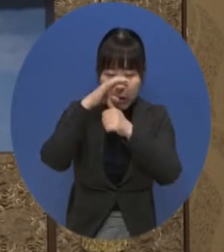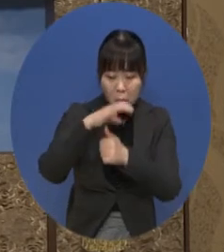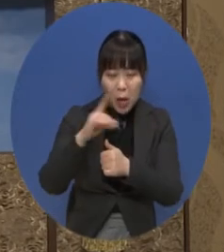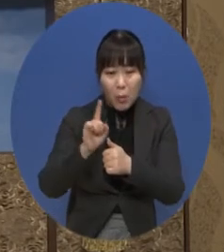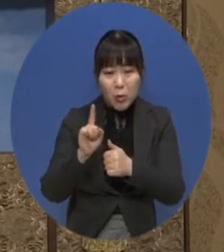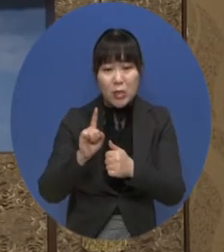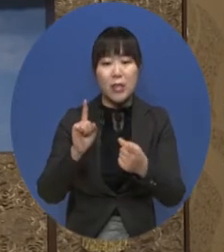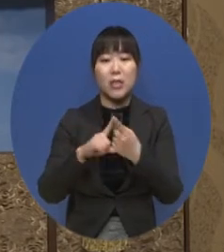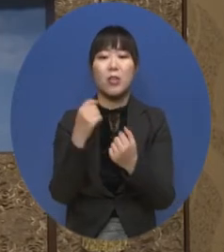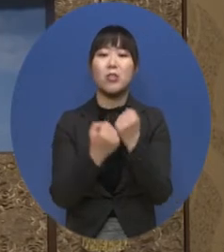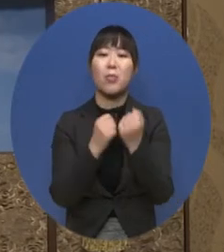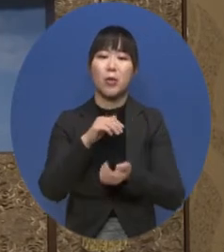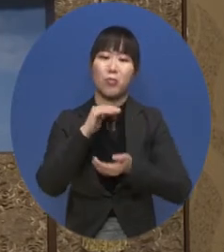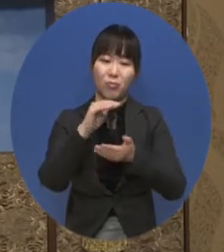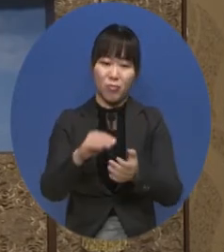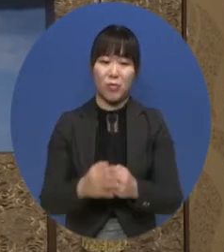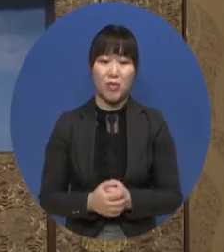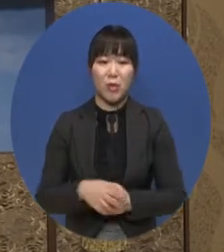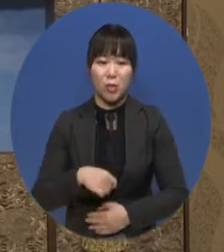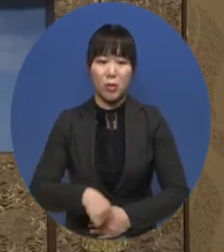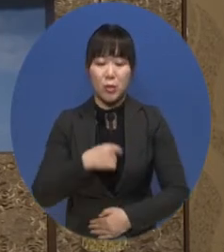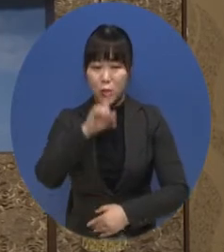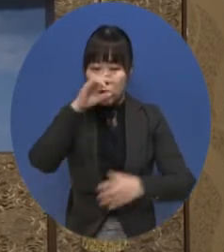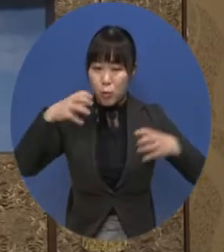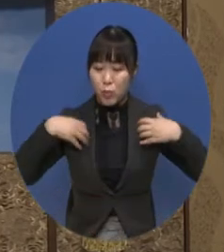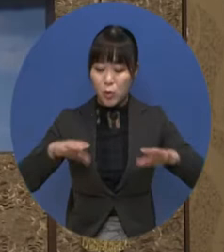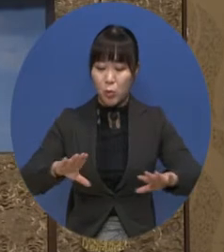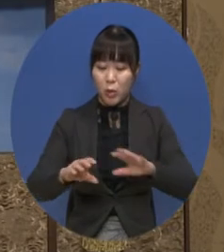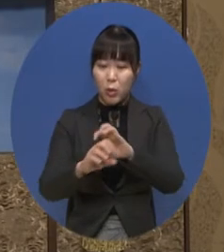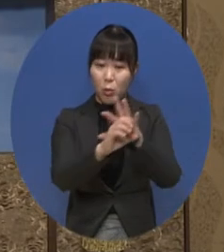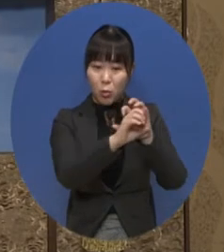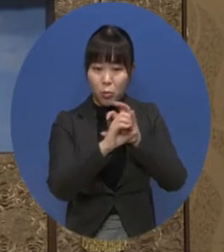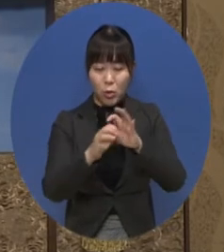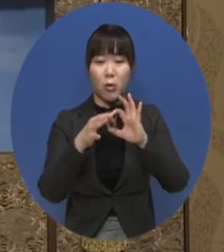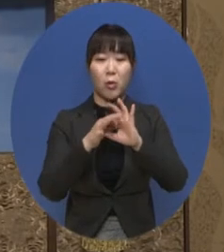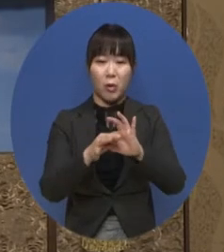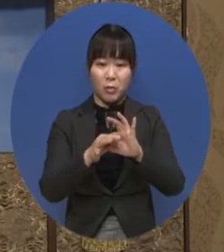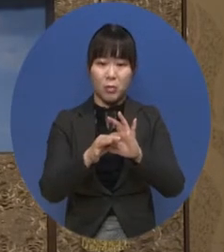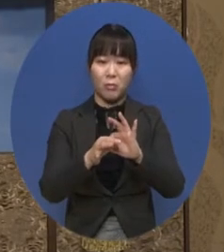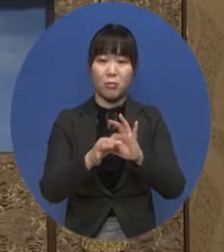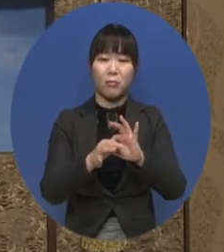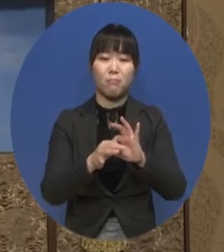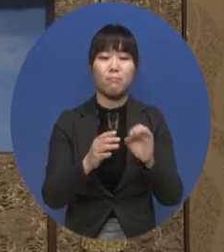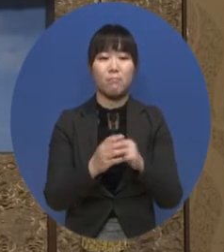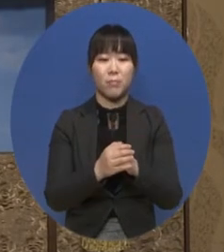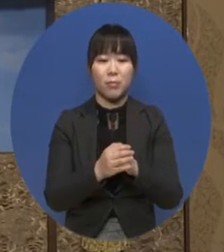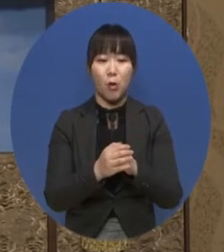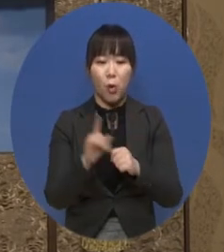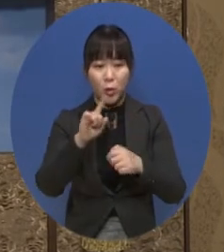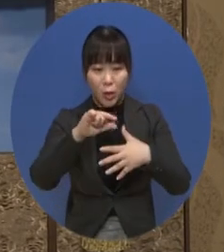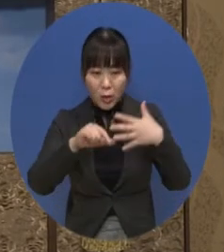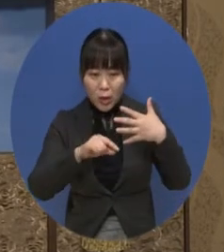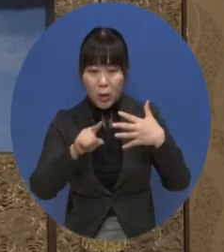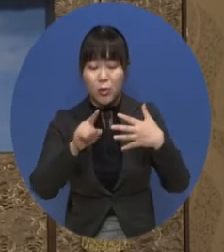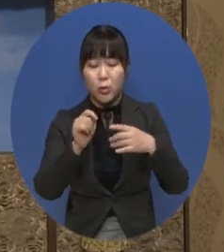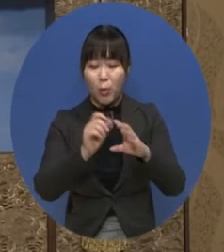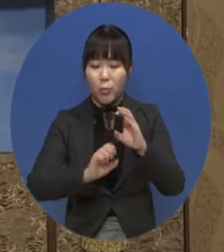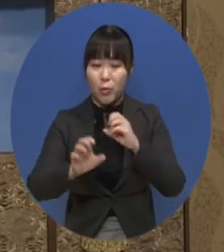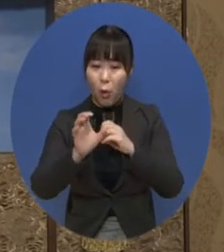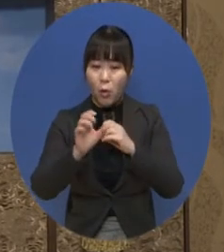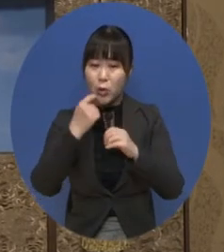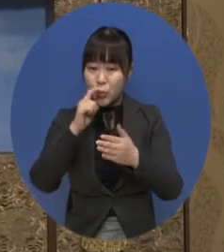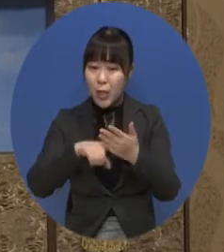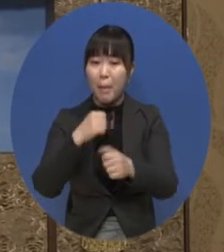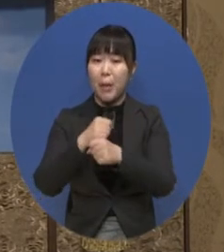알려주는 책이에요. 네. 사실 정부에서 이번 코로나19에 대응해서 콘텐츠를 기존보다 쉽게 많이